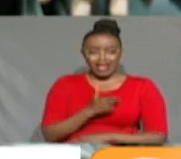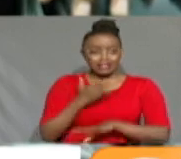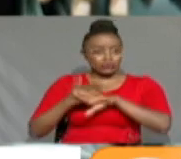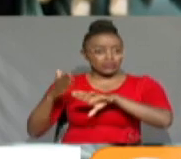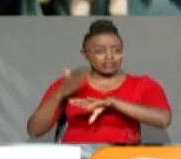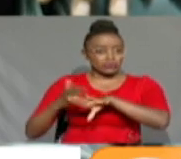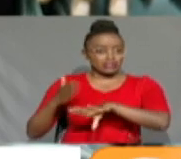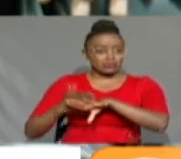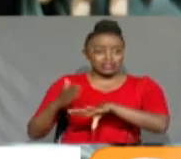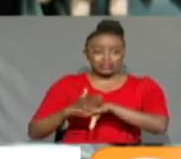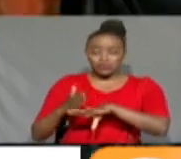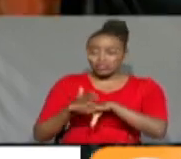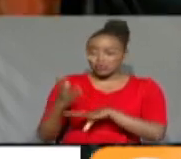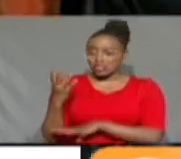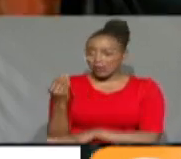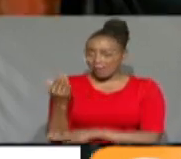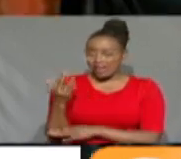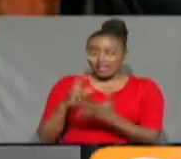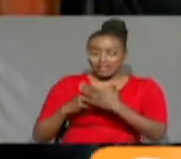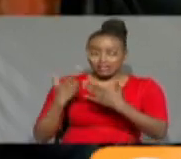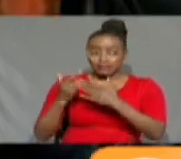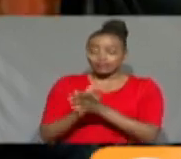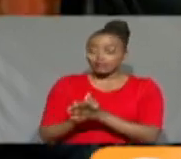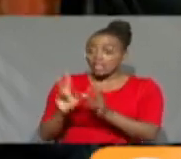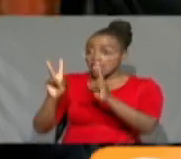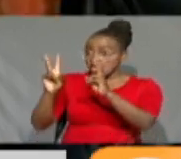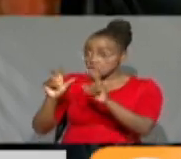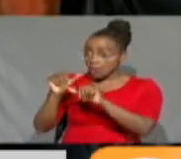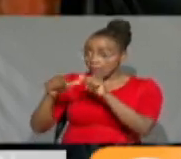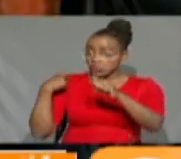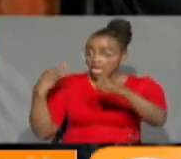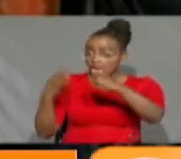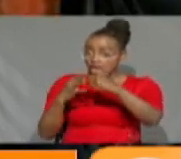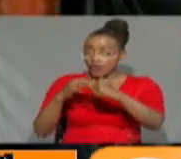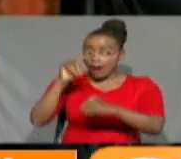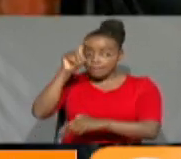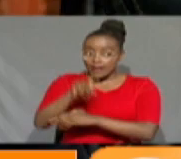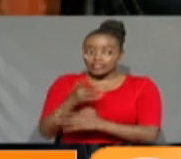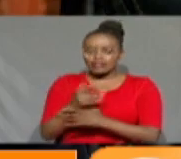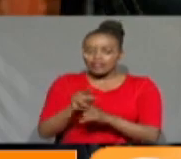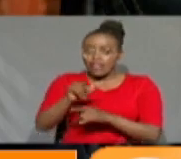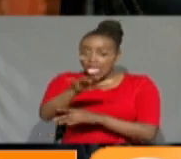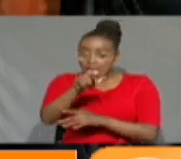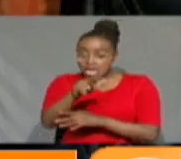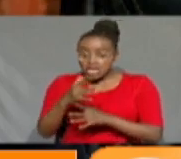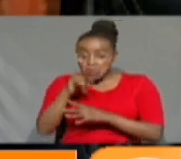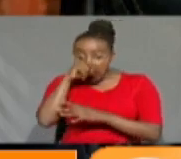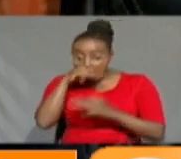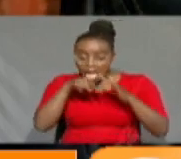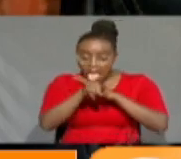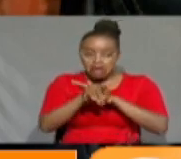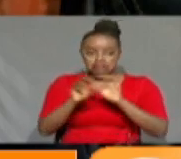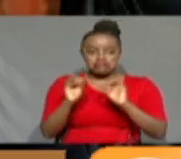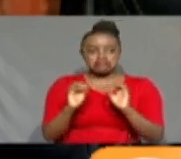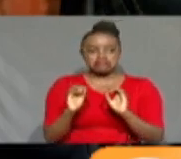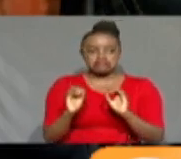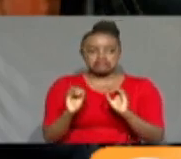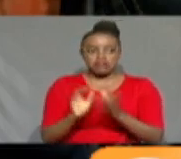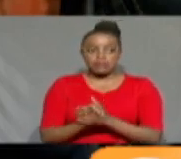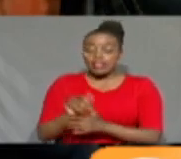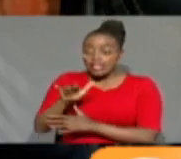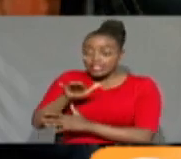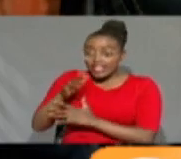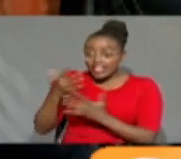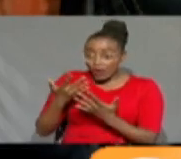wasting taxpayers' money. Concerning Kibra issue, that must be a no-go zone. That is Baba's